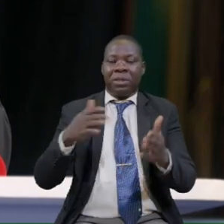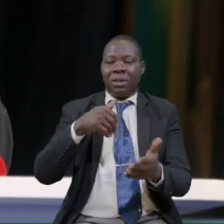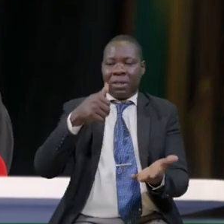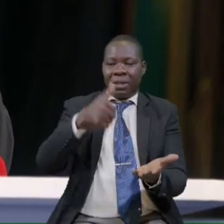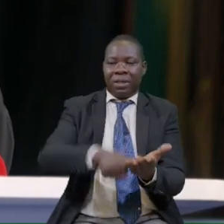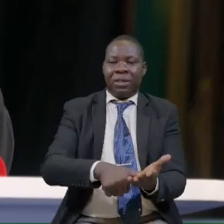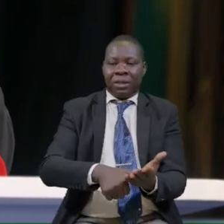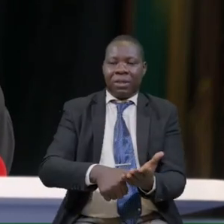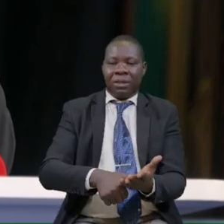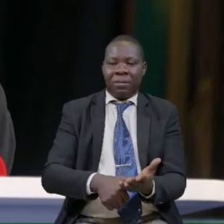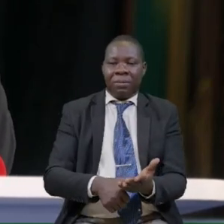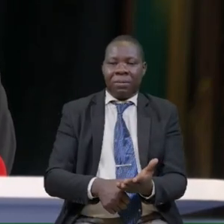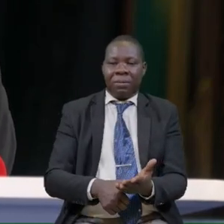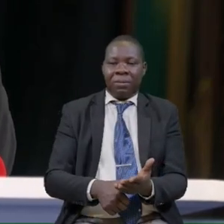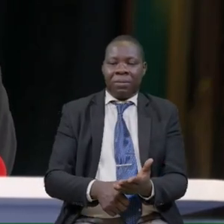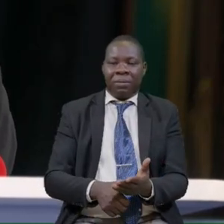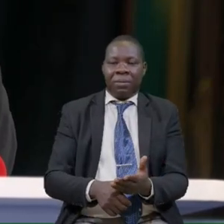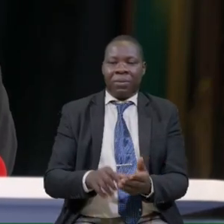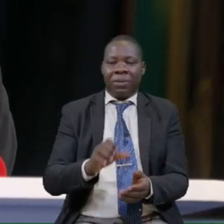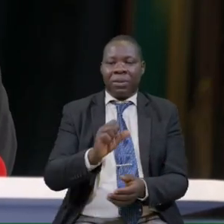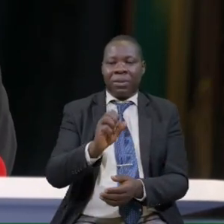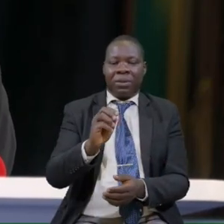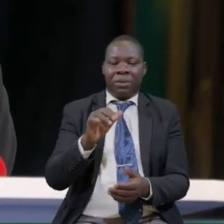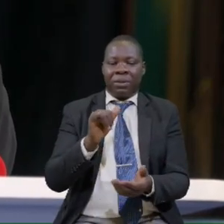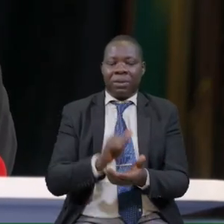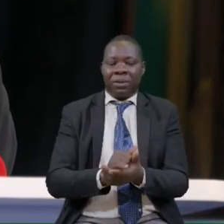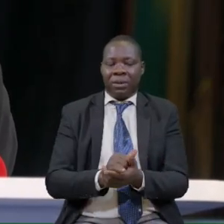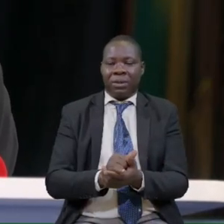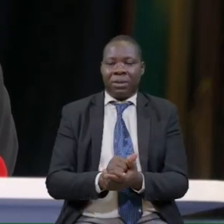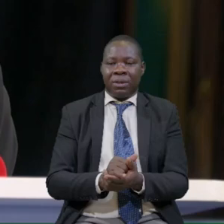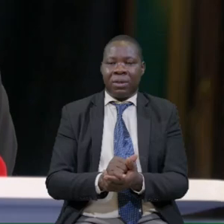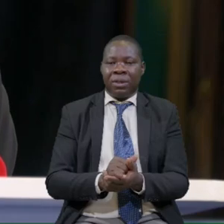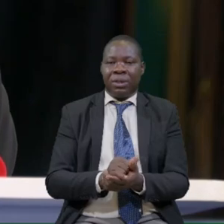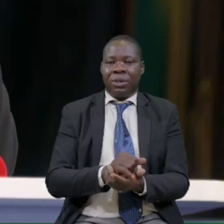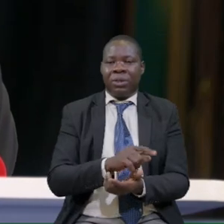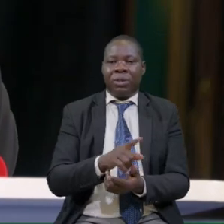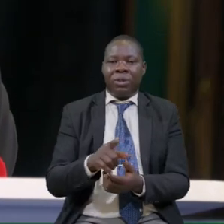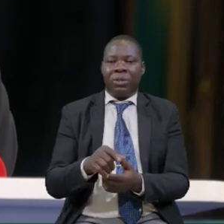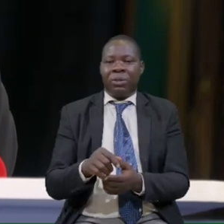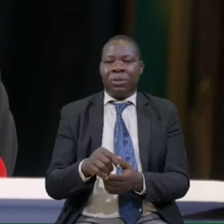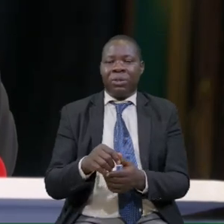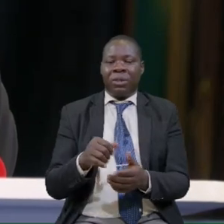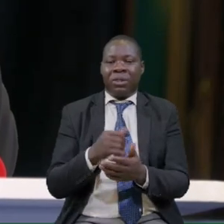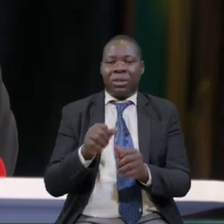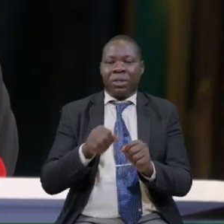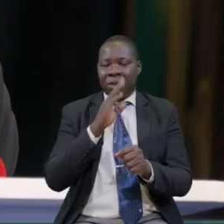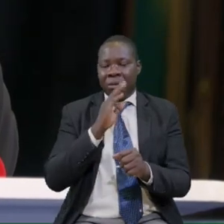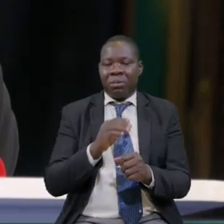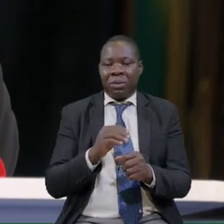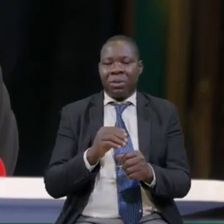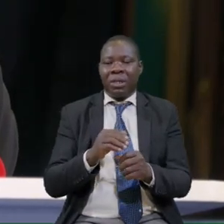Faites bien remplir la fiche. Écrivez de façon